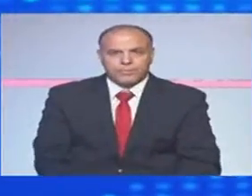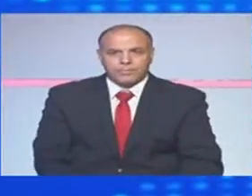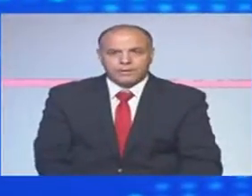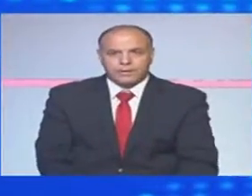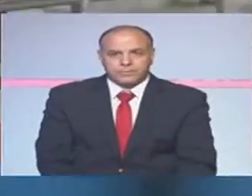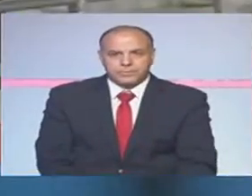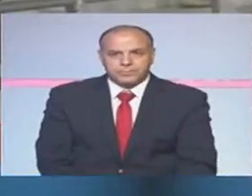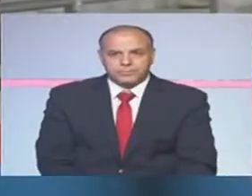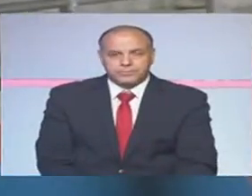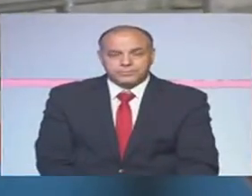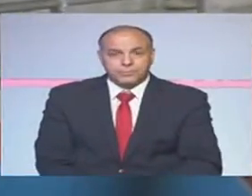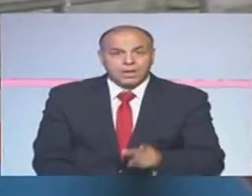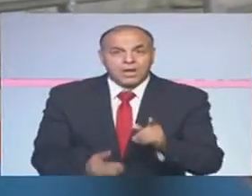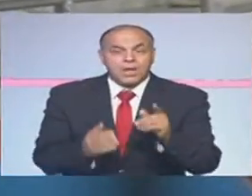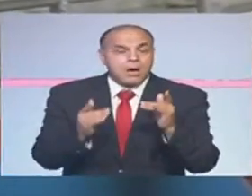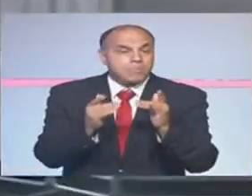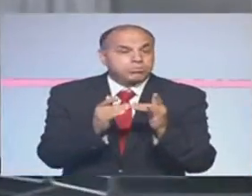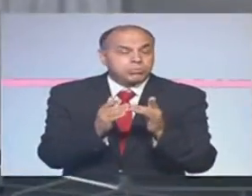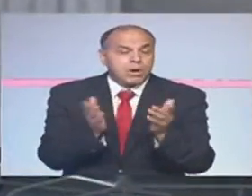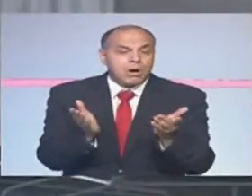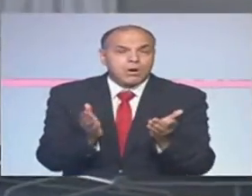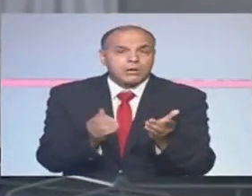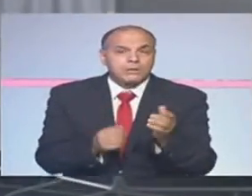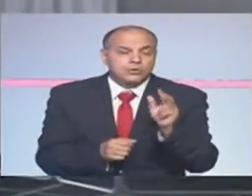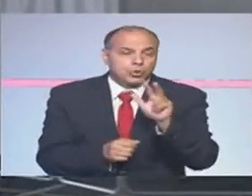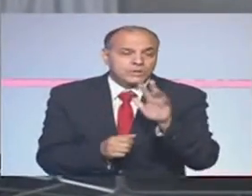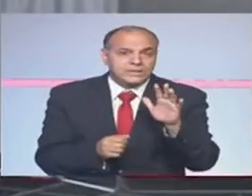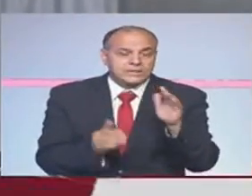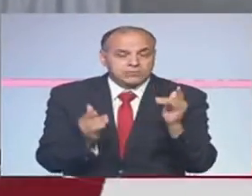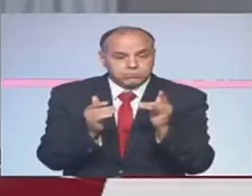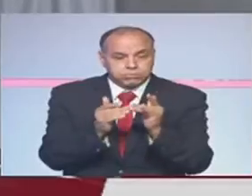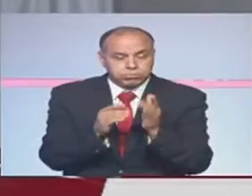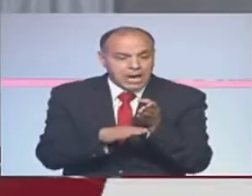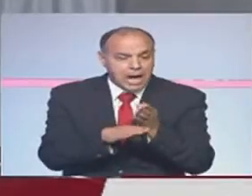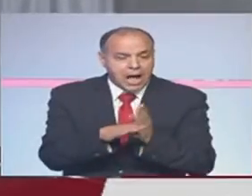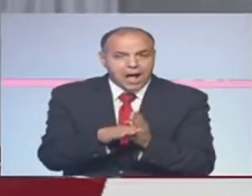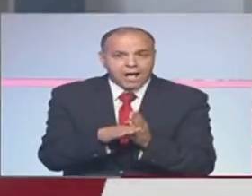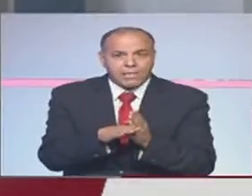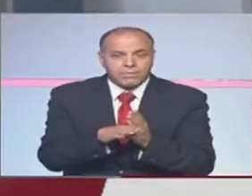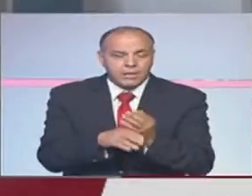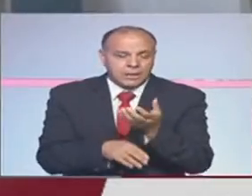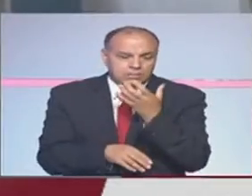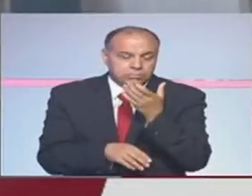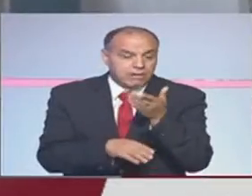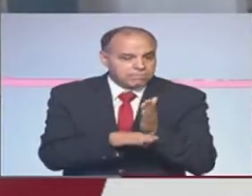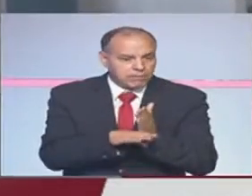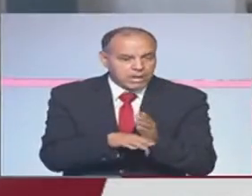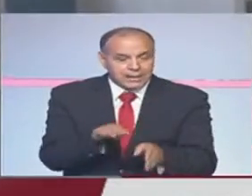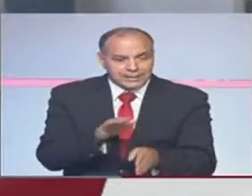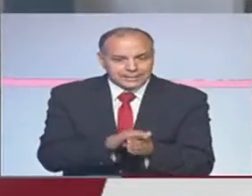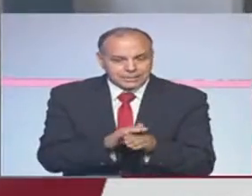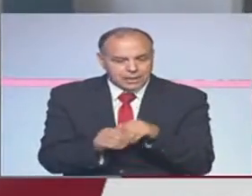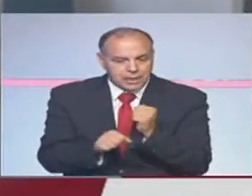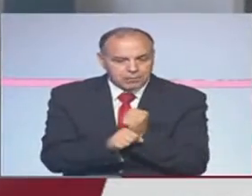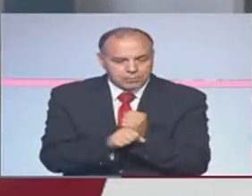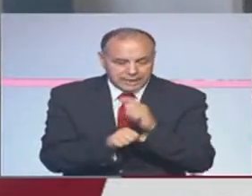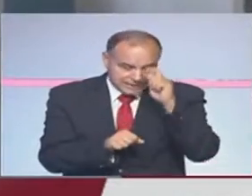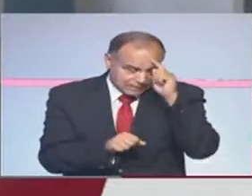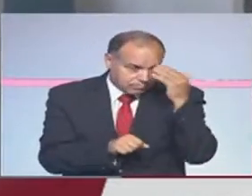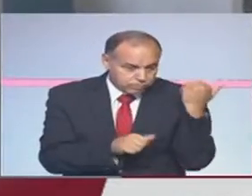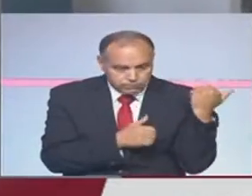بطاقه ايواء في حدود سته وثلاثين سرير مجهز بالاوكسجين انطلق العمل السابق